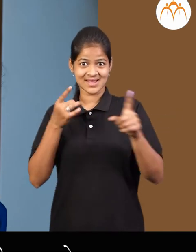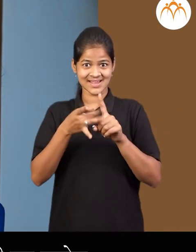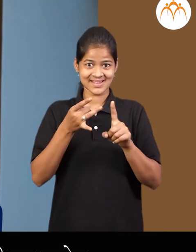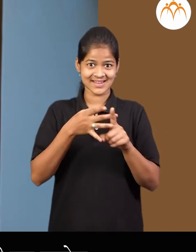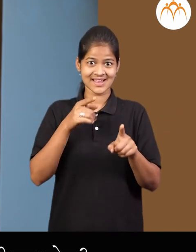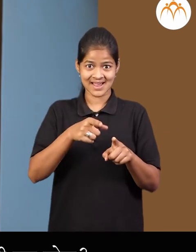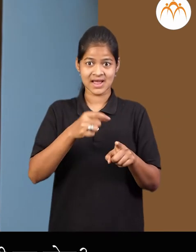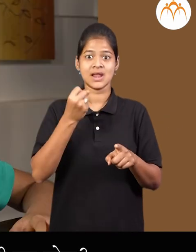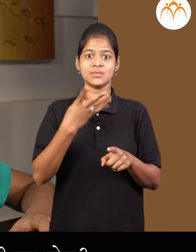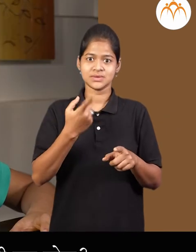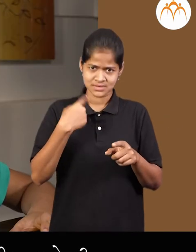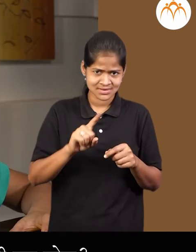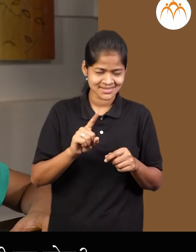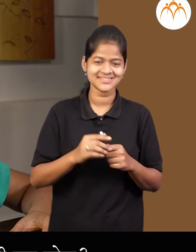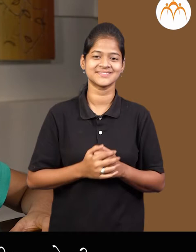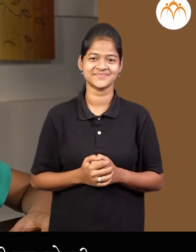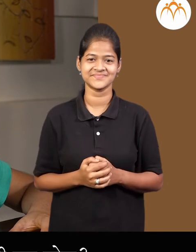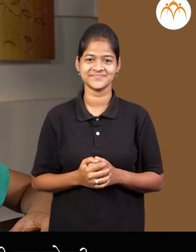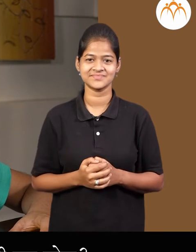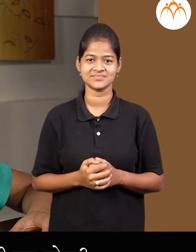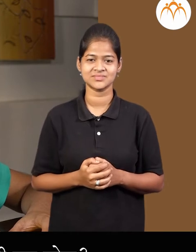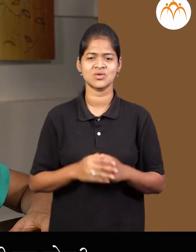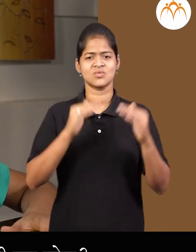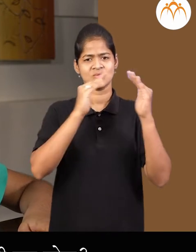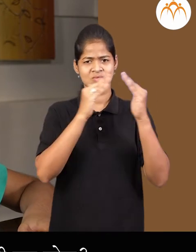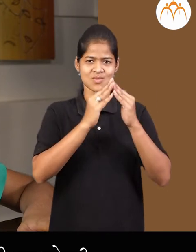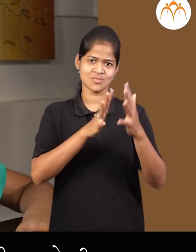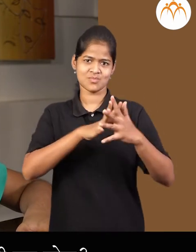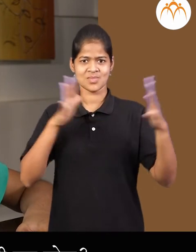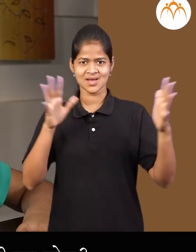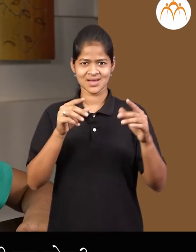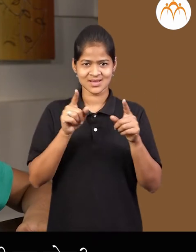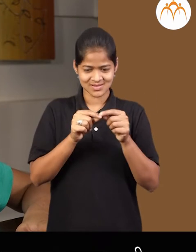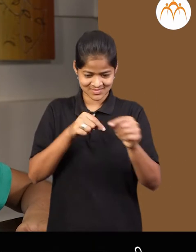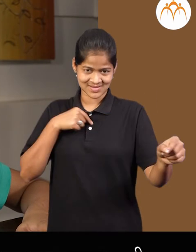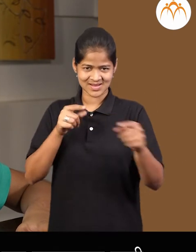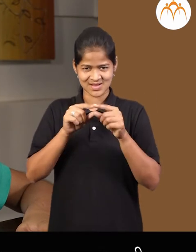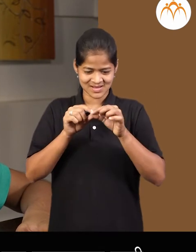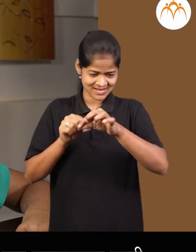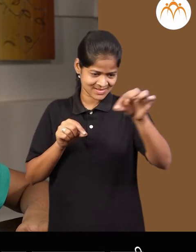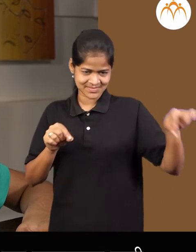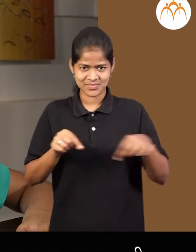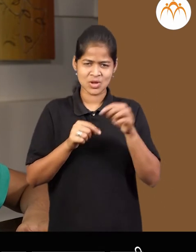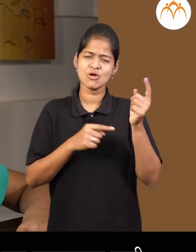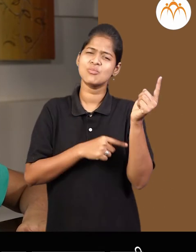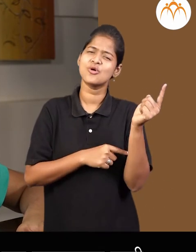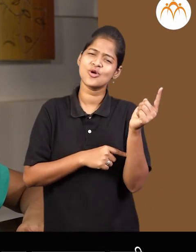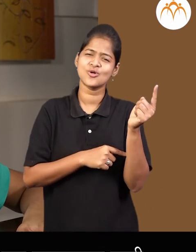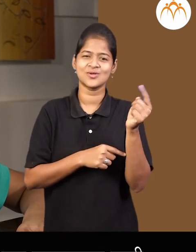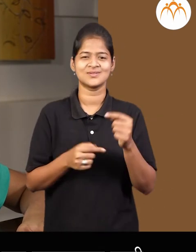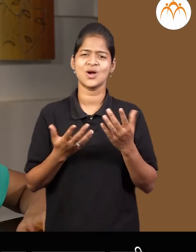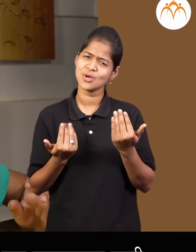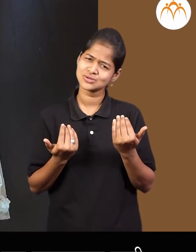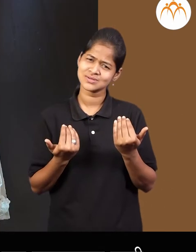लागेल. एवढ्या मोठ्या घराला एवढीशी तार पुरेल? पण मुख्य दरवाजा किंवा